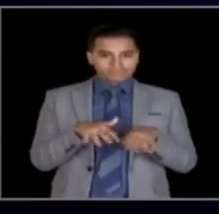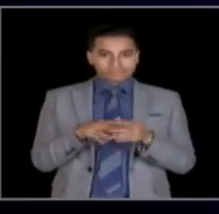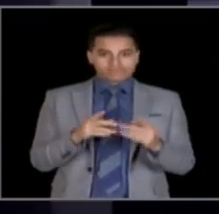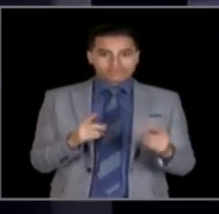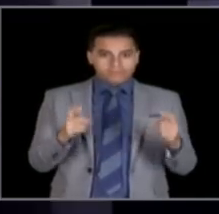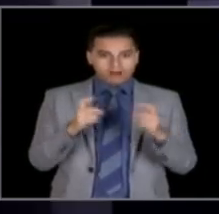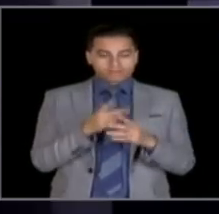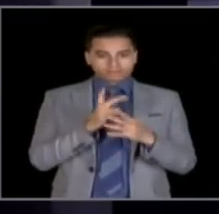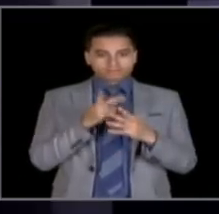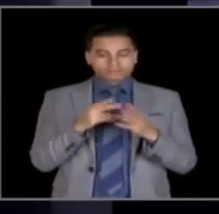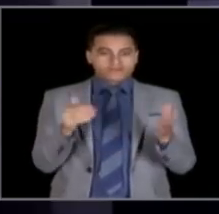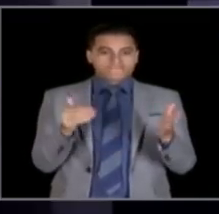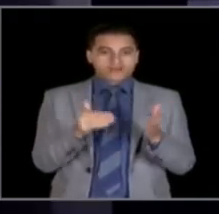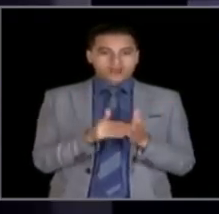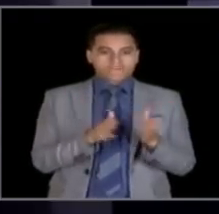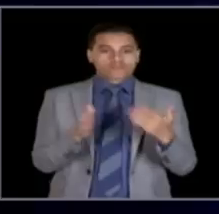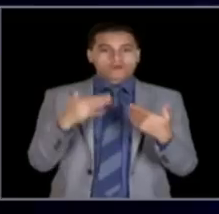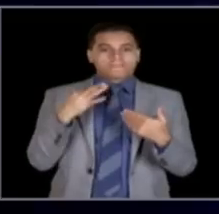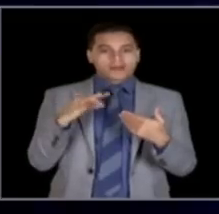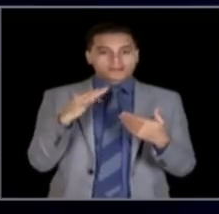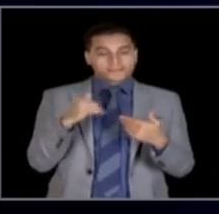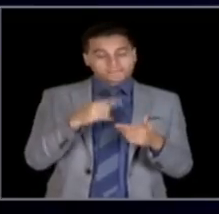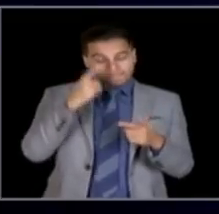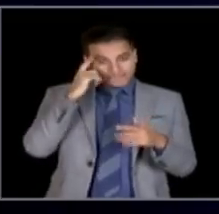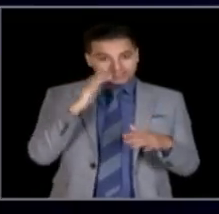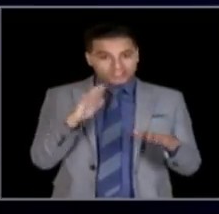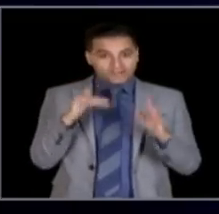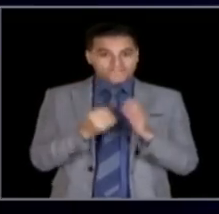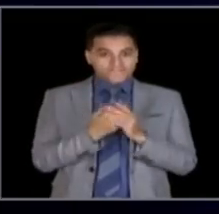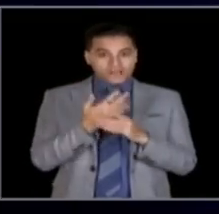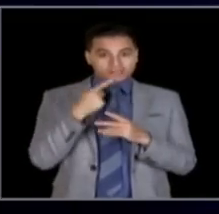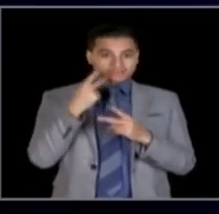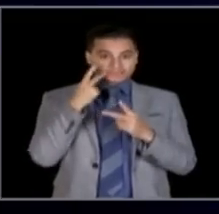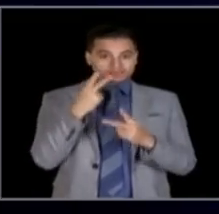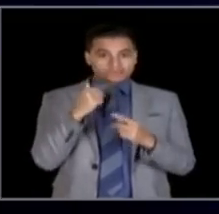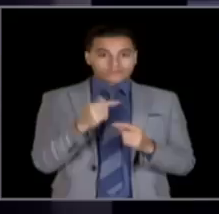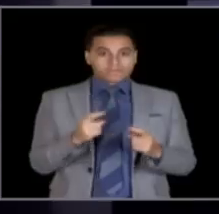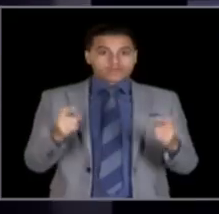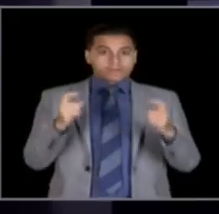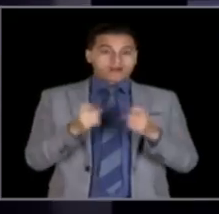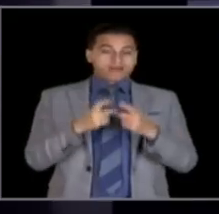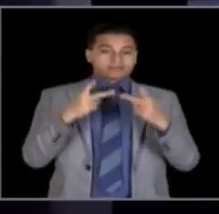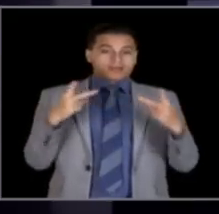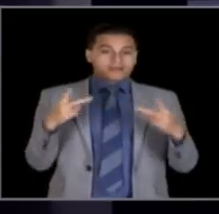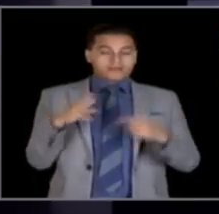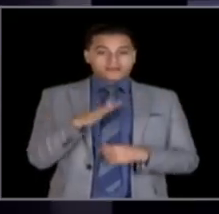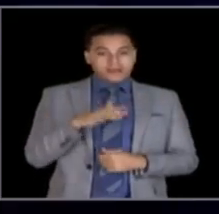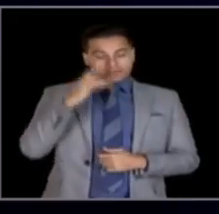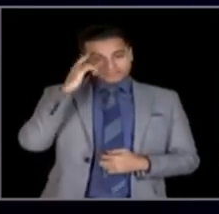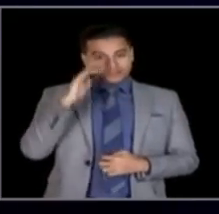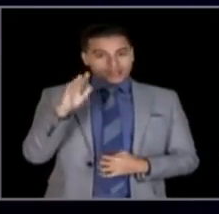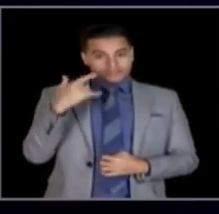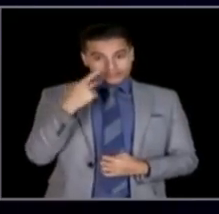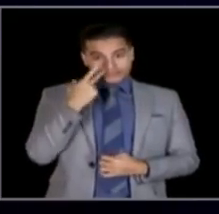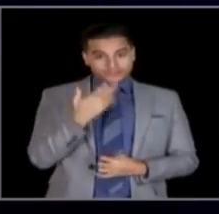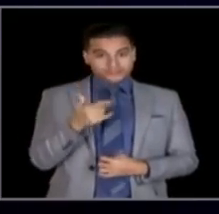الثانيه لغايه المربع الذهبي، محدش عارف، فجاه الاقيكوا في المباراه النهائيه. نتمنى يا رب. نتمنى خلينا نشوف